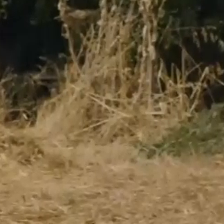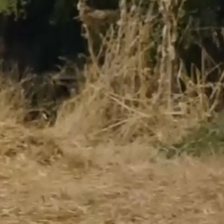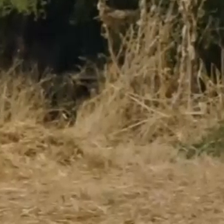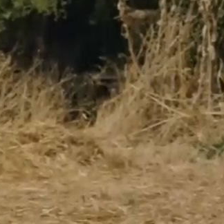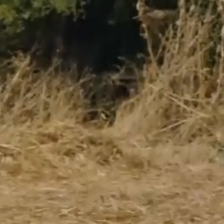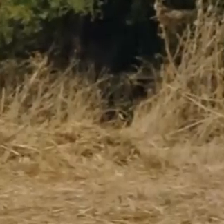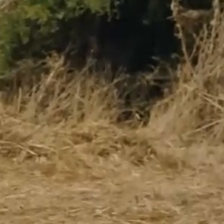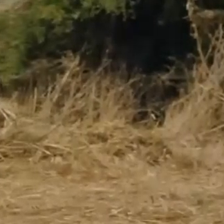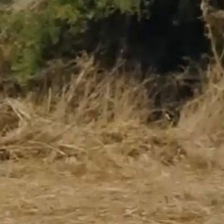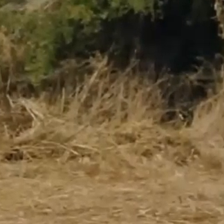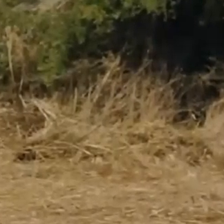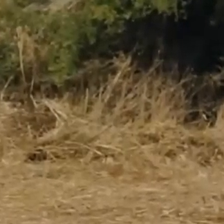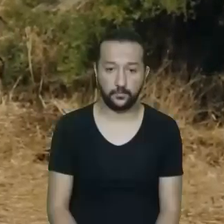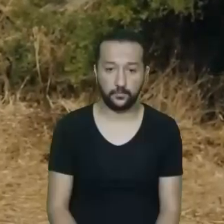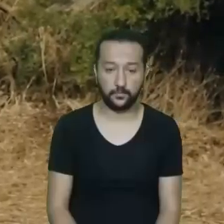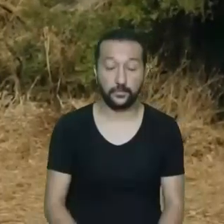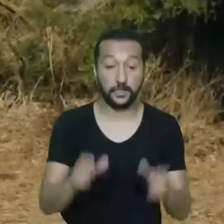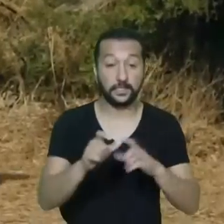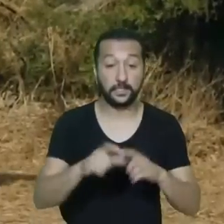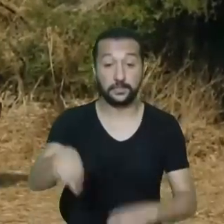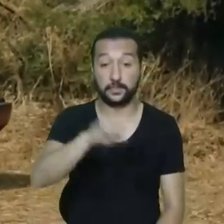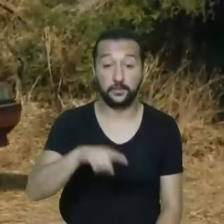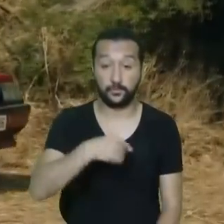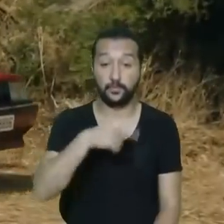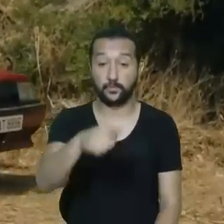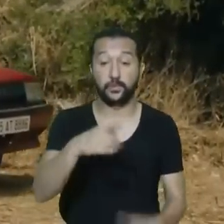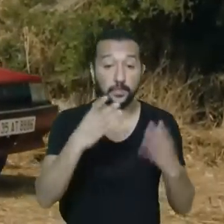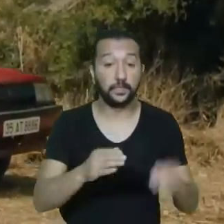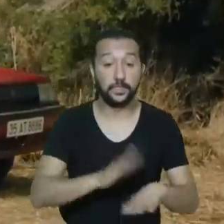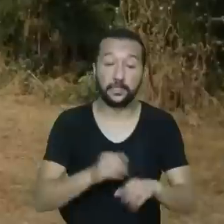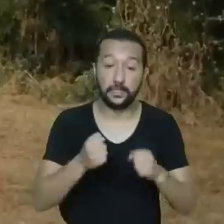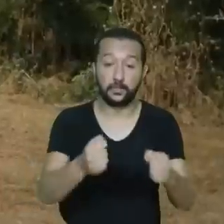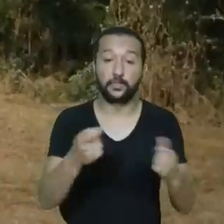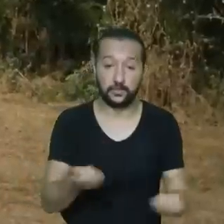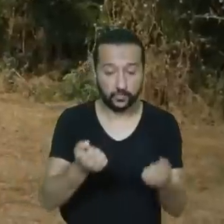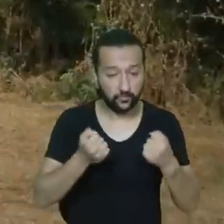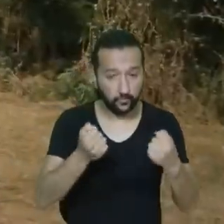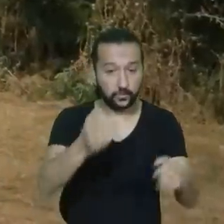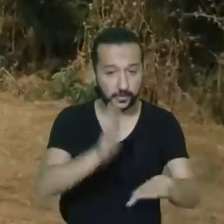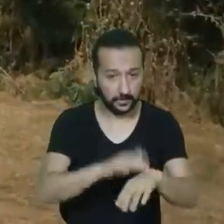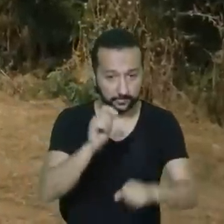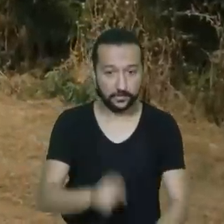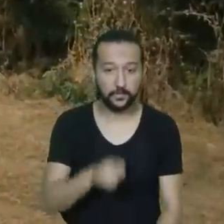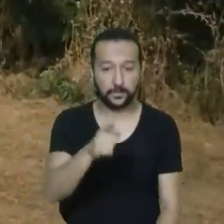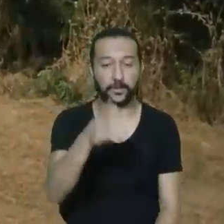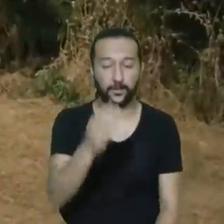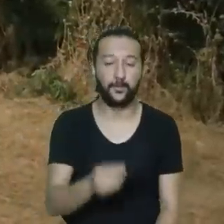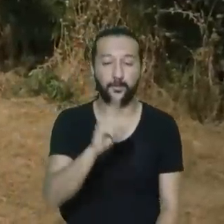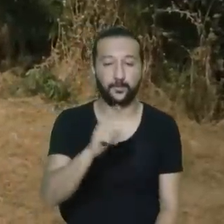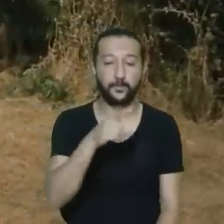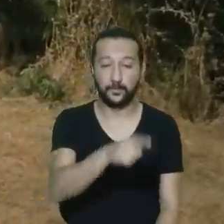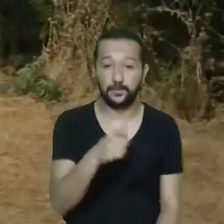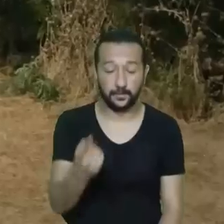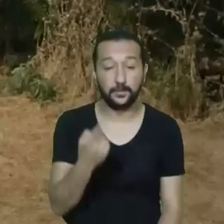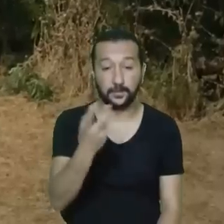Arabayı itekleyerek tarlaya getirdiler. Sadıç'la biz bunu niye itiyoruz ki? çalıştırıp binsek ya. Ne oldu Cemil?